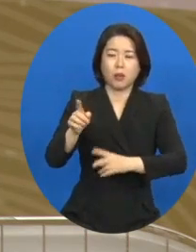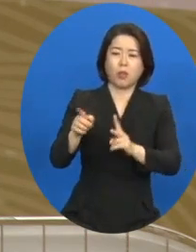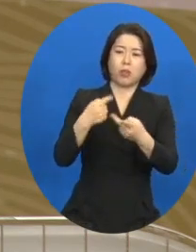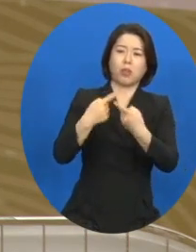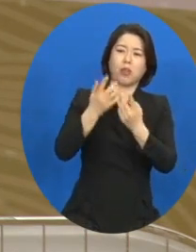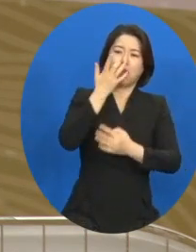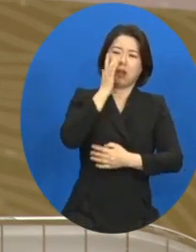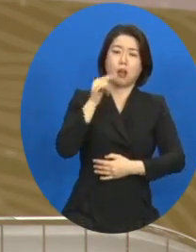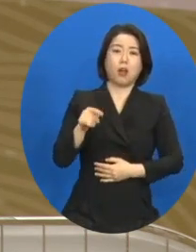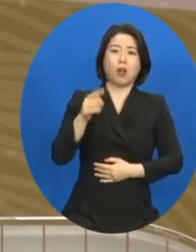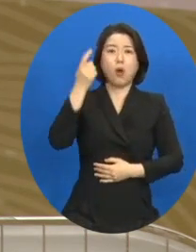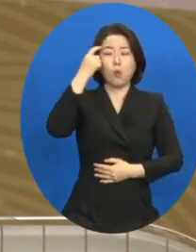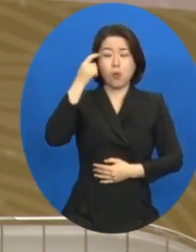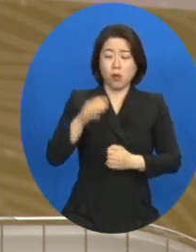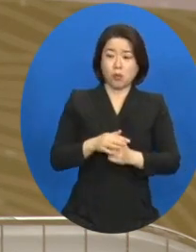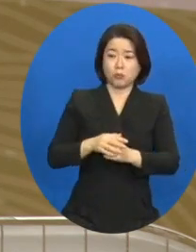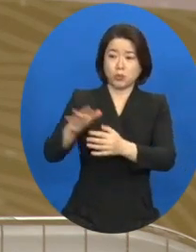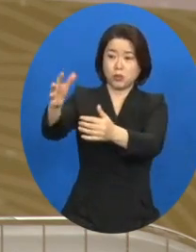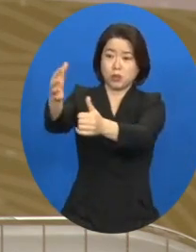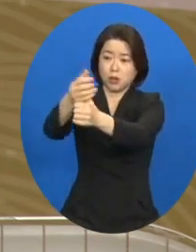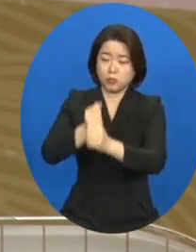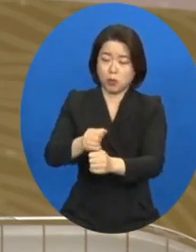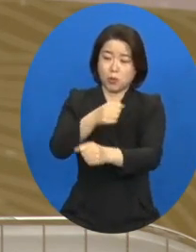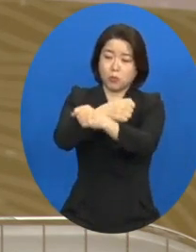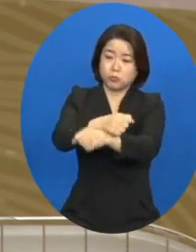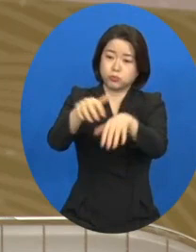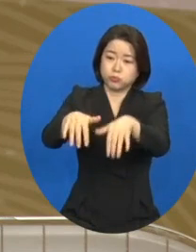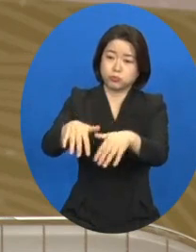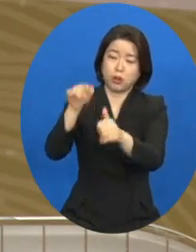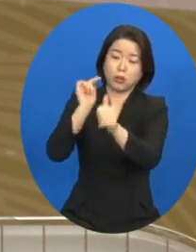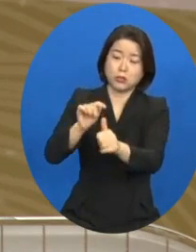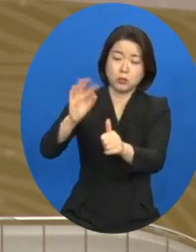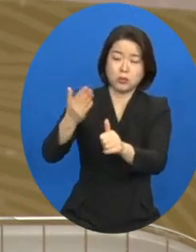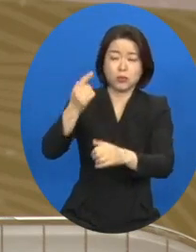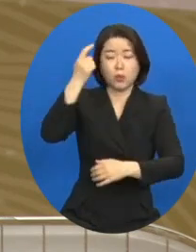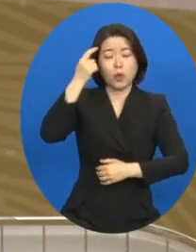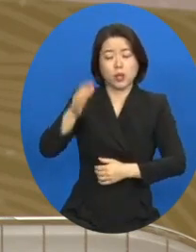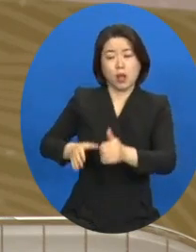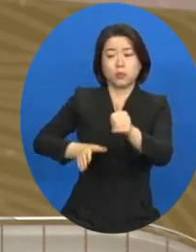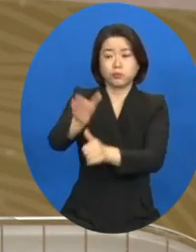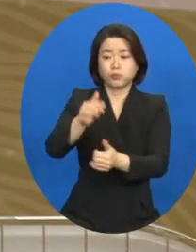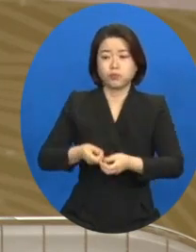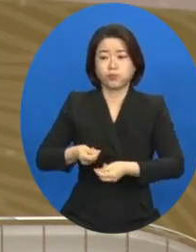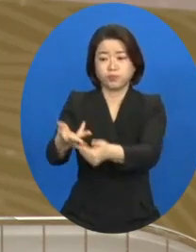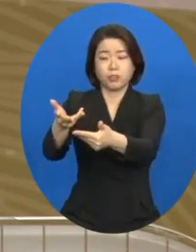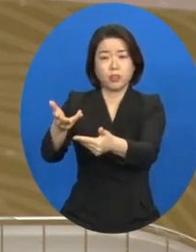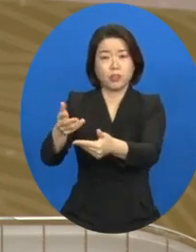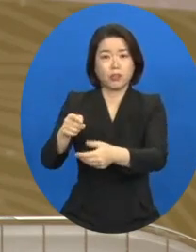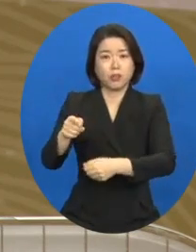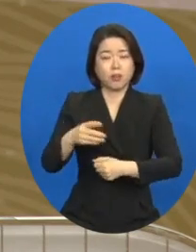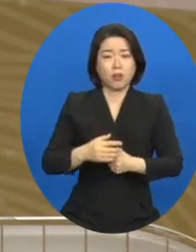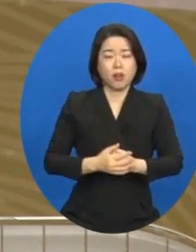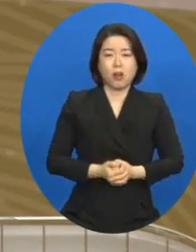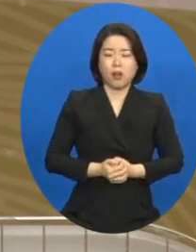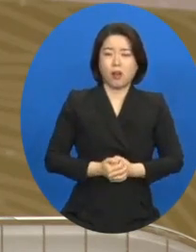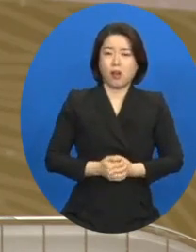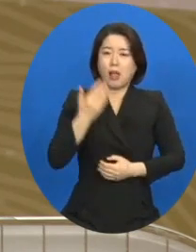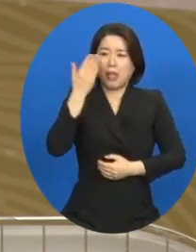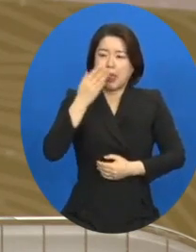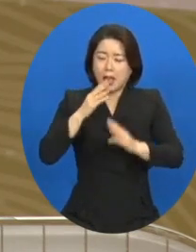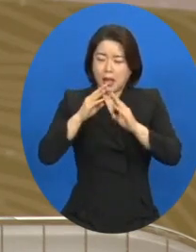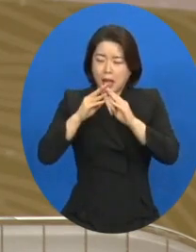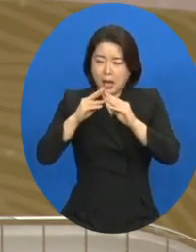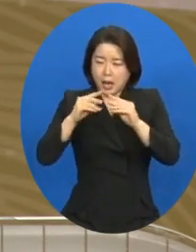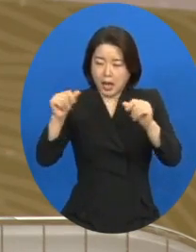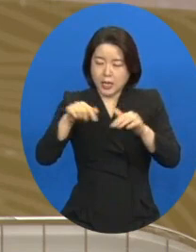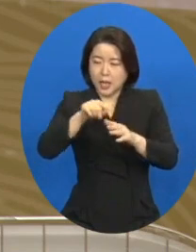했어요. 왜 종으로 부리면 되지? 왜다 죽여야 되나? 가나안 문화, 그들이 섬기는 우상 숭배